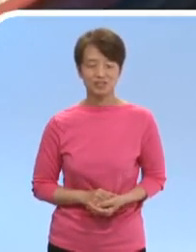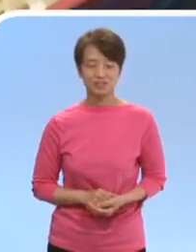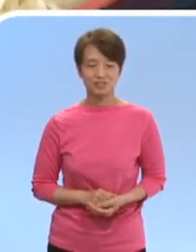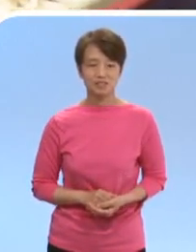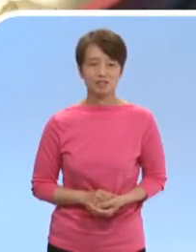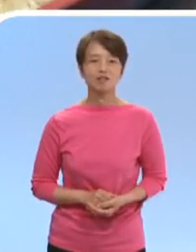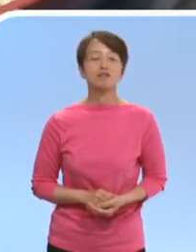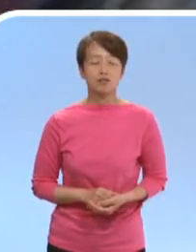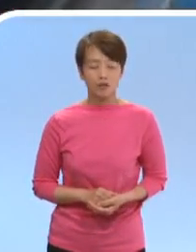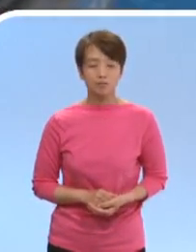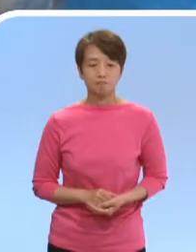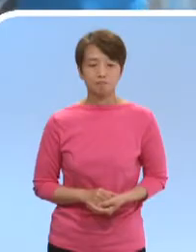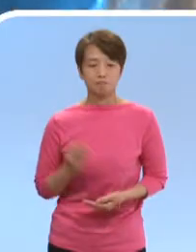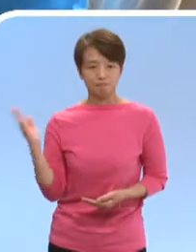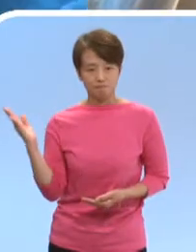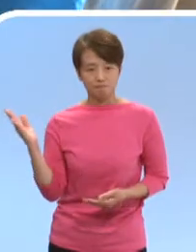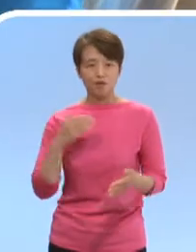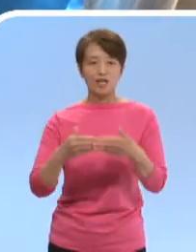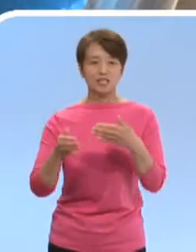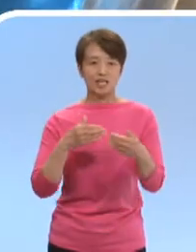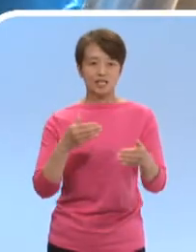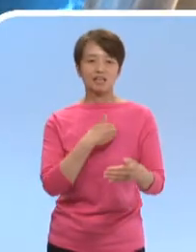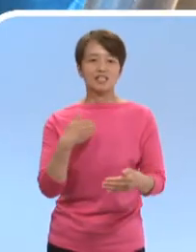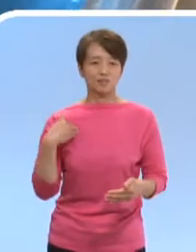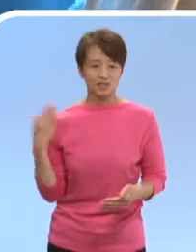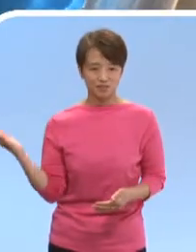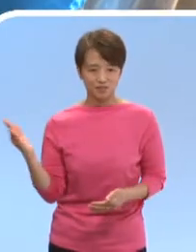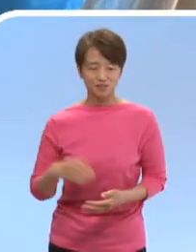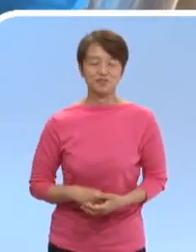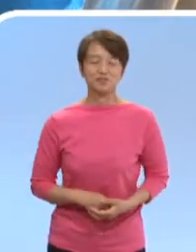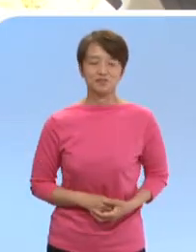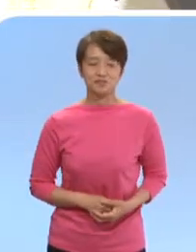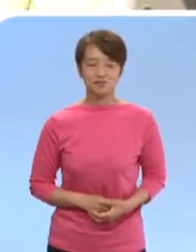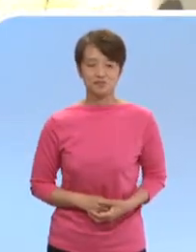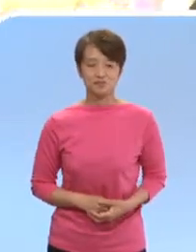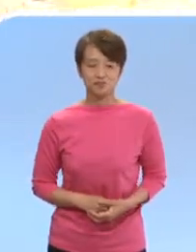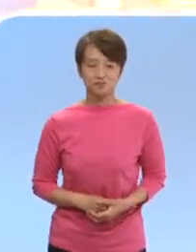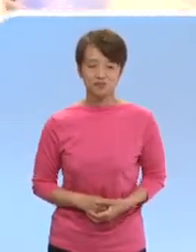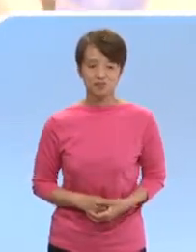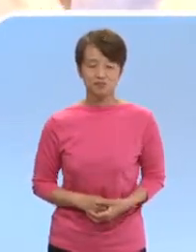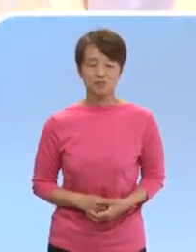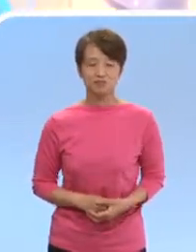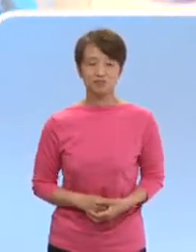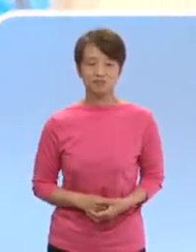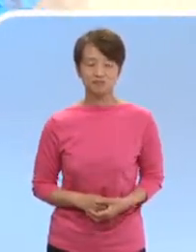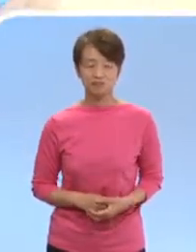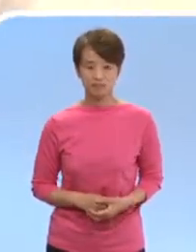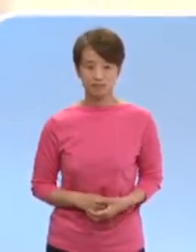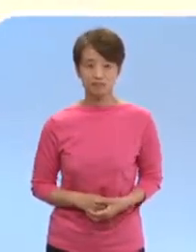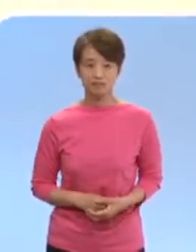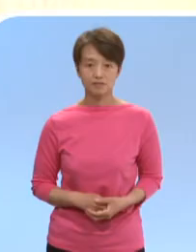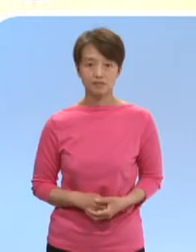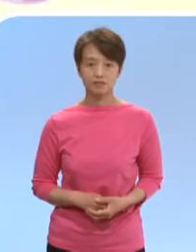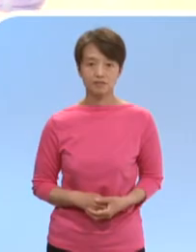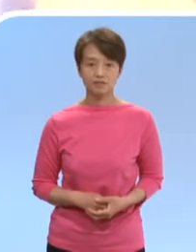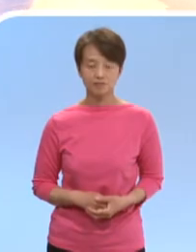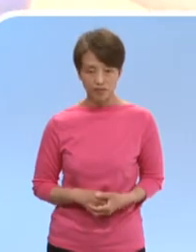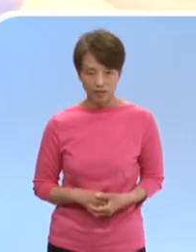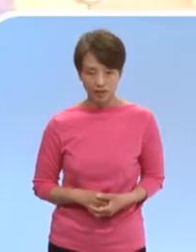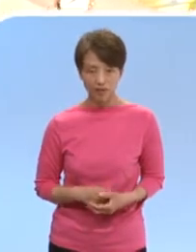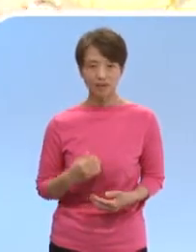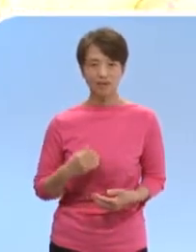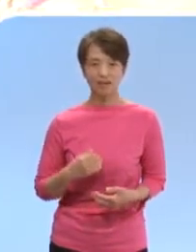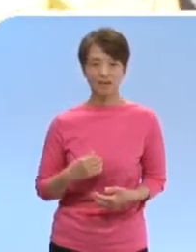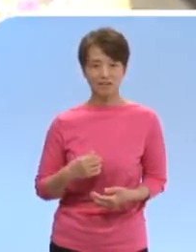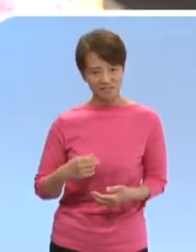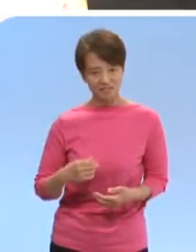そうめんの里では流しそうめんも体験できるんです。 おー楽しい楽しい、回ってきておっしゃ